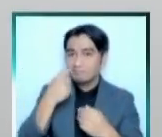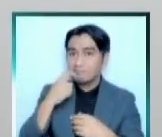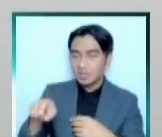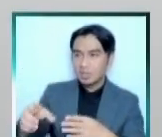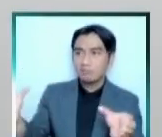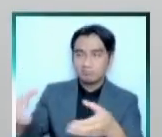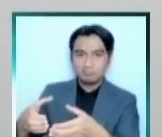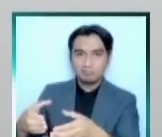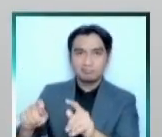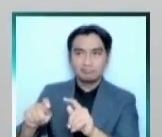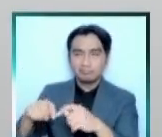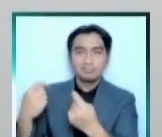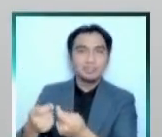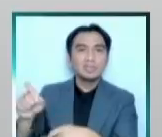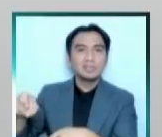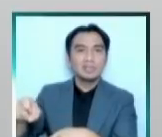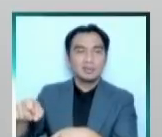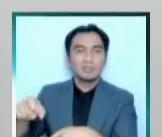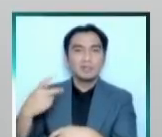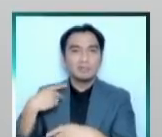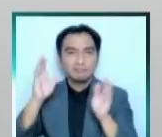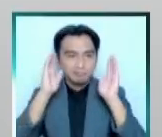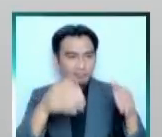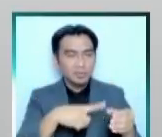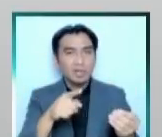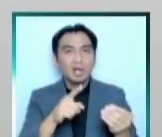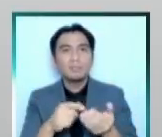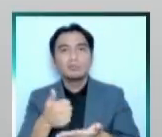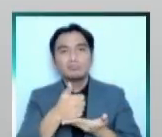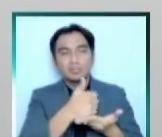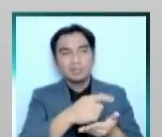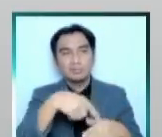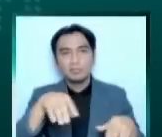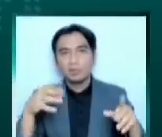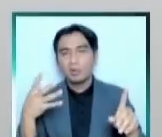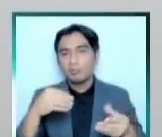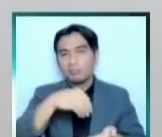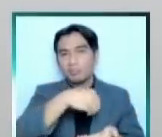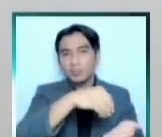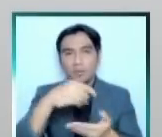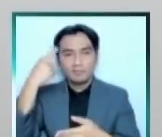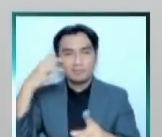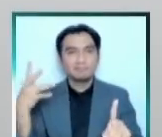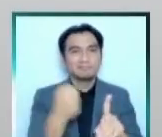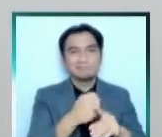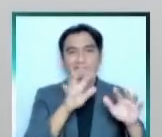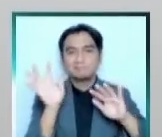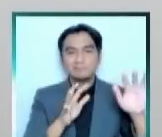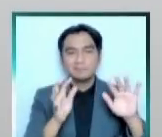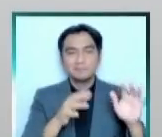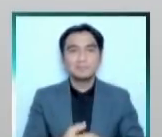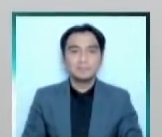Partido Reforma na tumutok sa relief efforts para sa mga nasalanta ng bagyo. Magpapadala daw ang